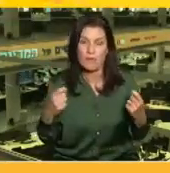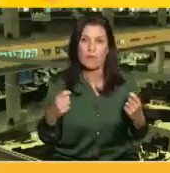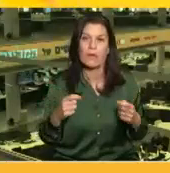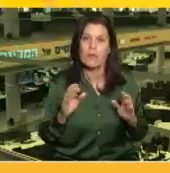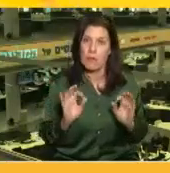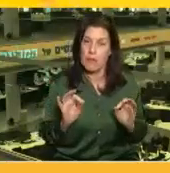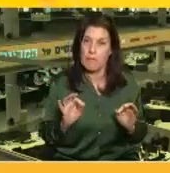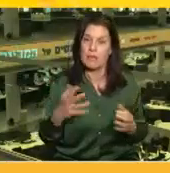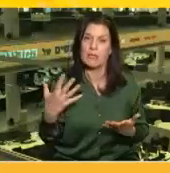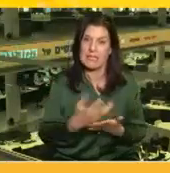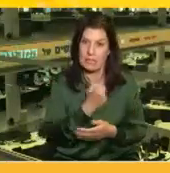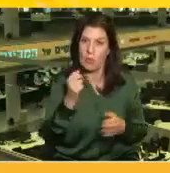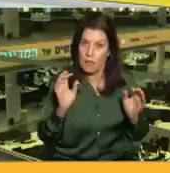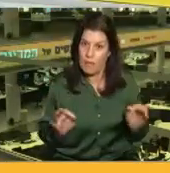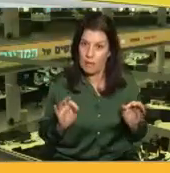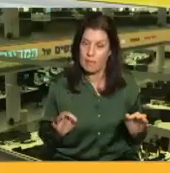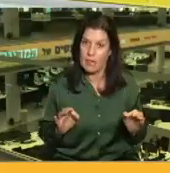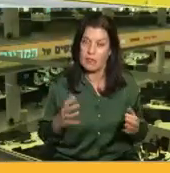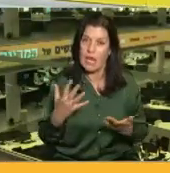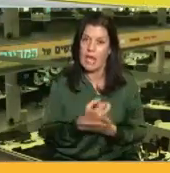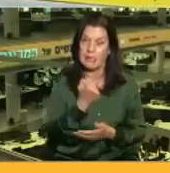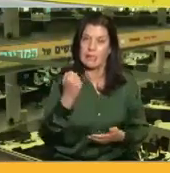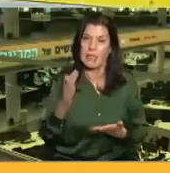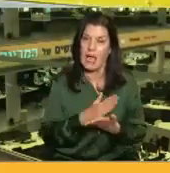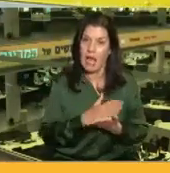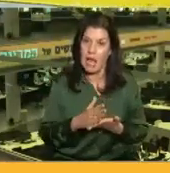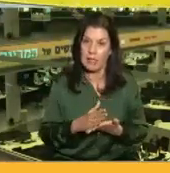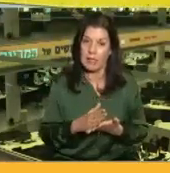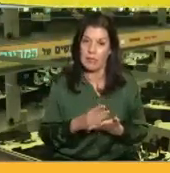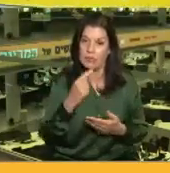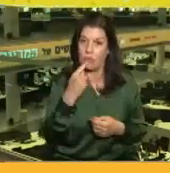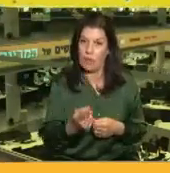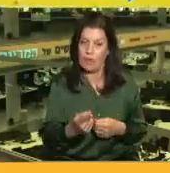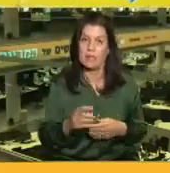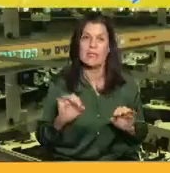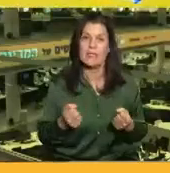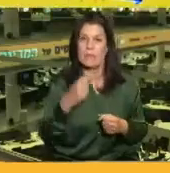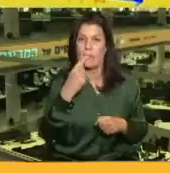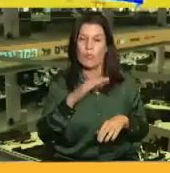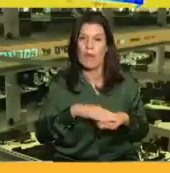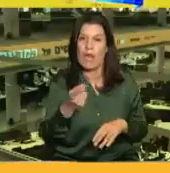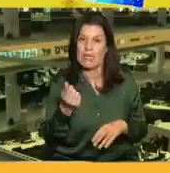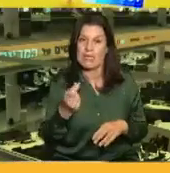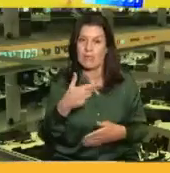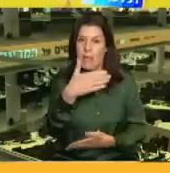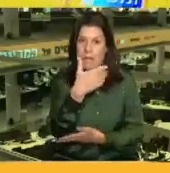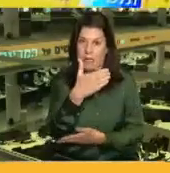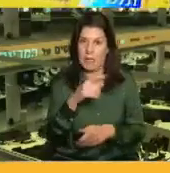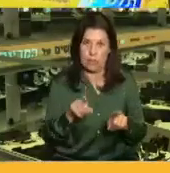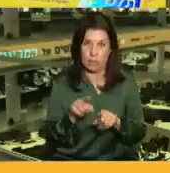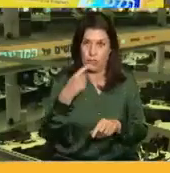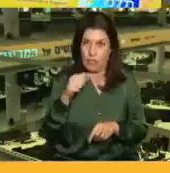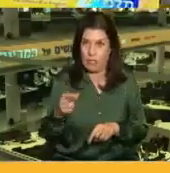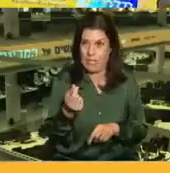ואכן הצליחו באמת להשיג את אותה החלטה, שאם מדובר בכספי מדינה, כמו שאמרת, בכספי